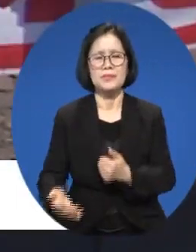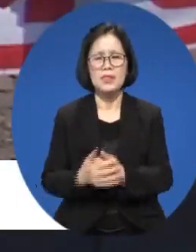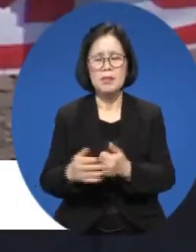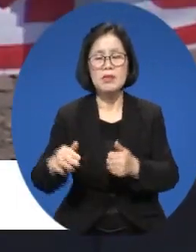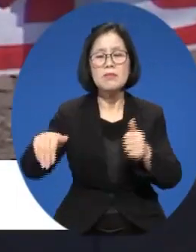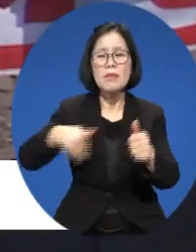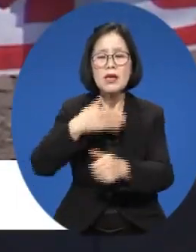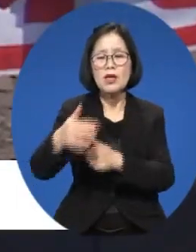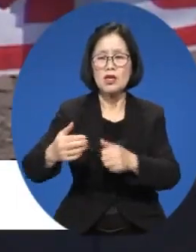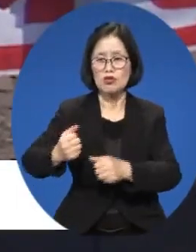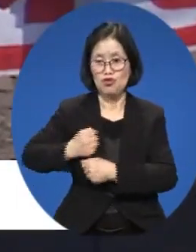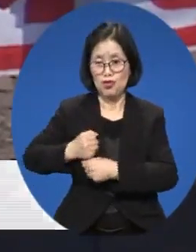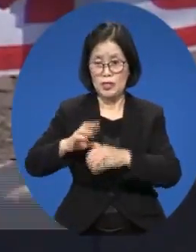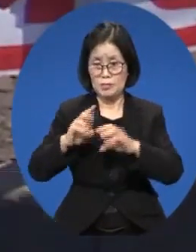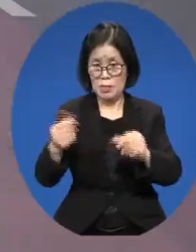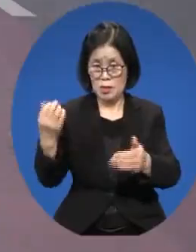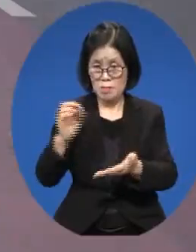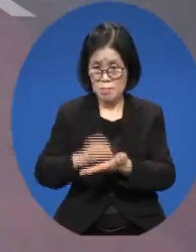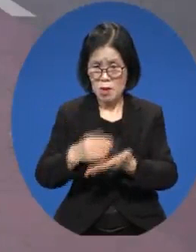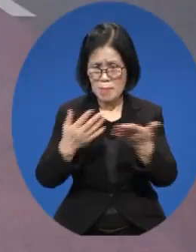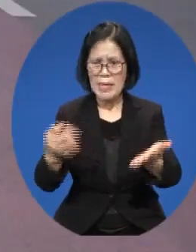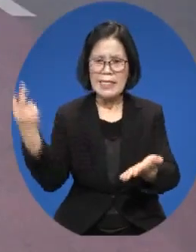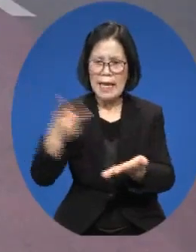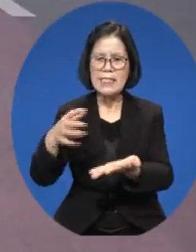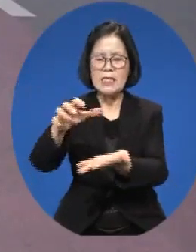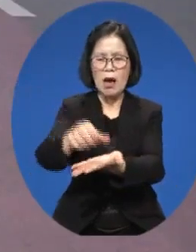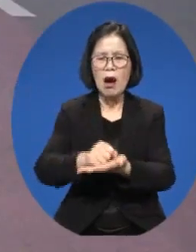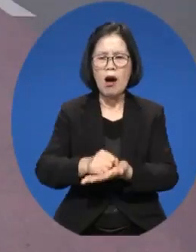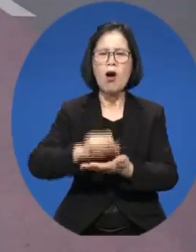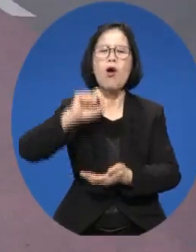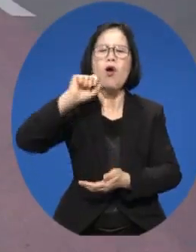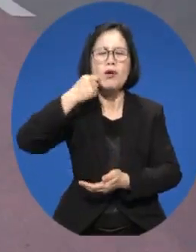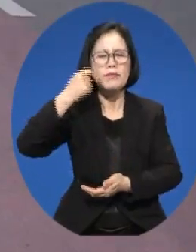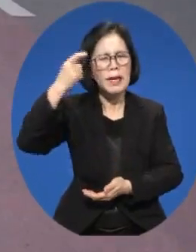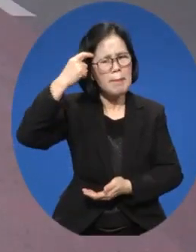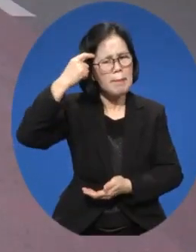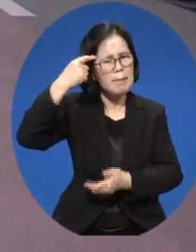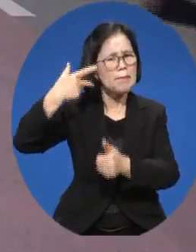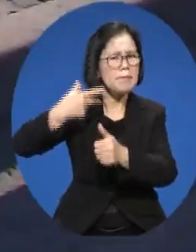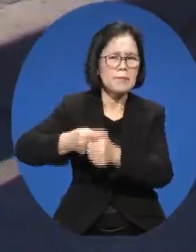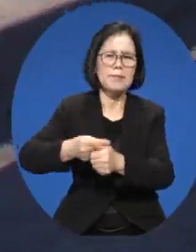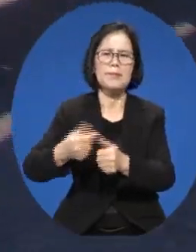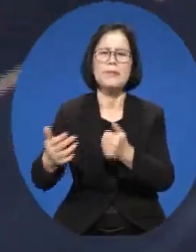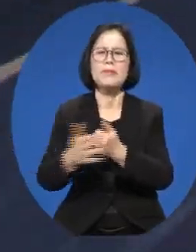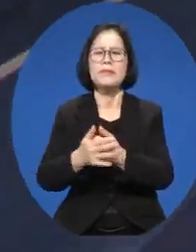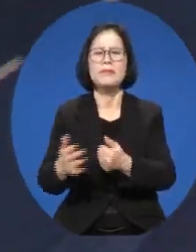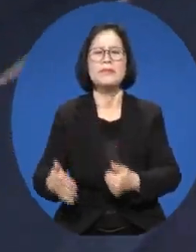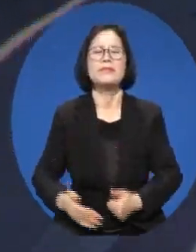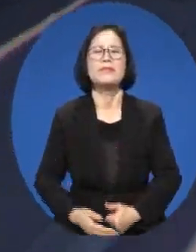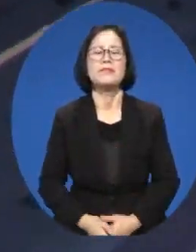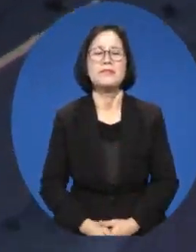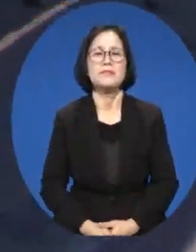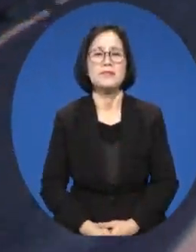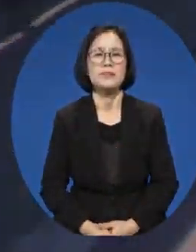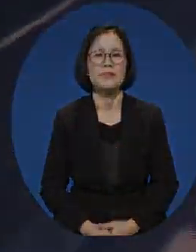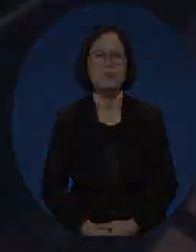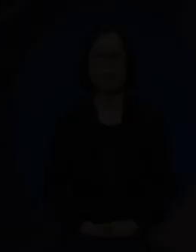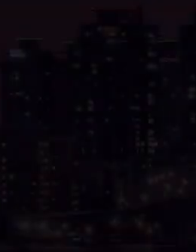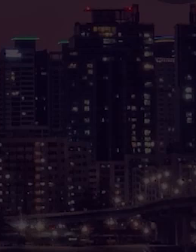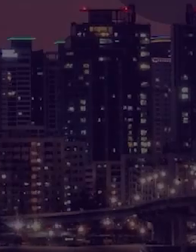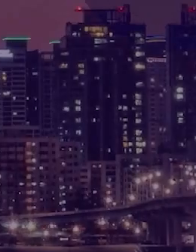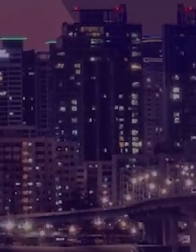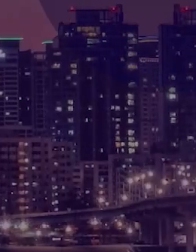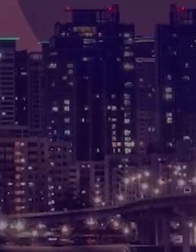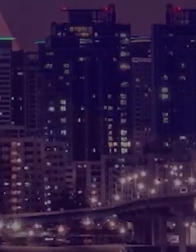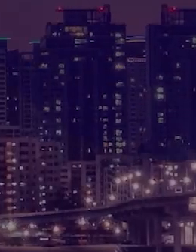군이 부지를 내놓을 경우 재 확보 또한 어렵다는 인식이 깔려 있습니다 obs 뉴스 갈등